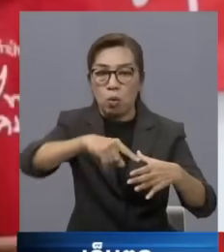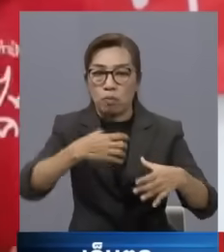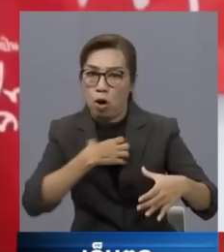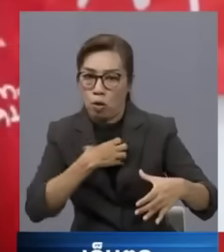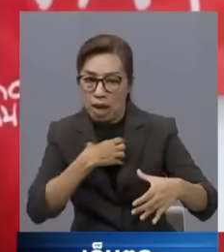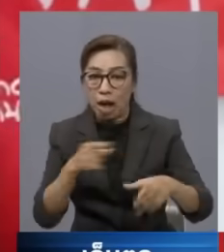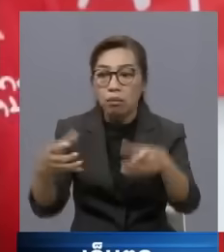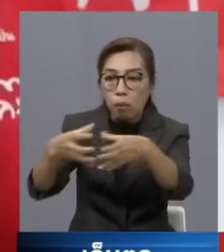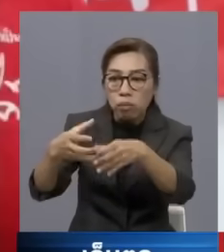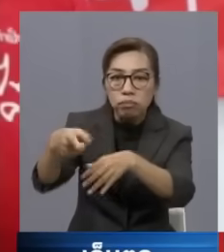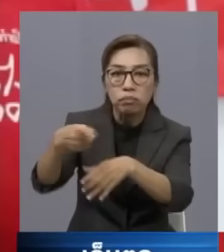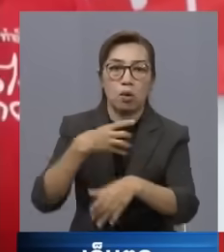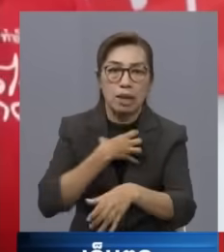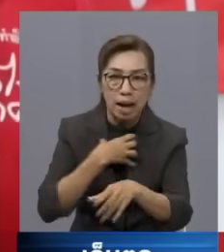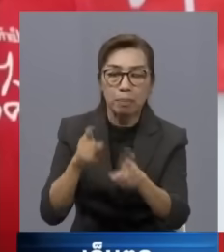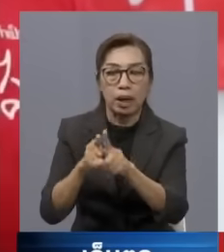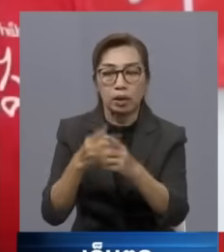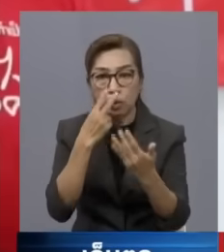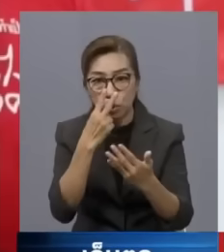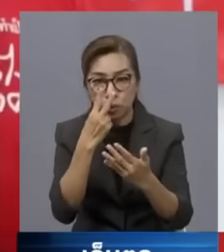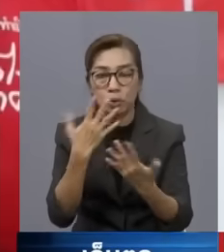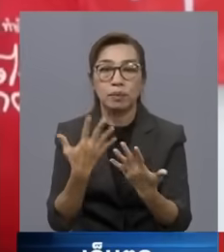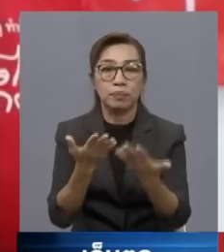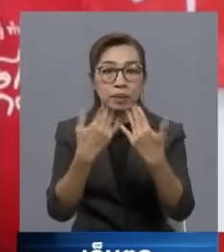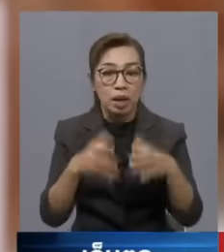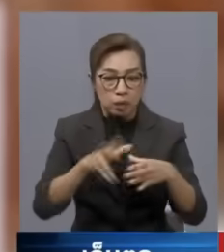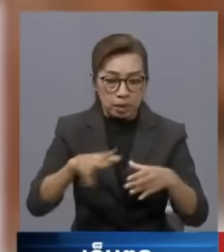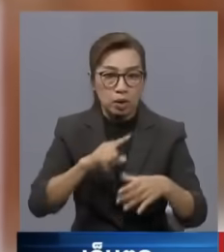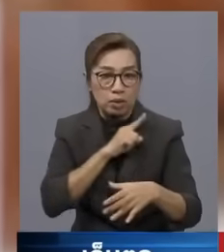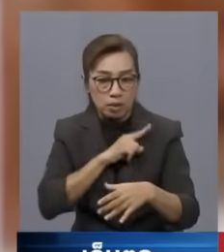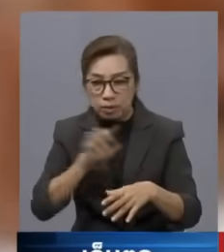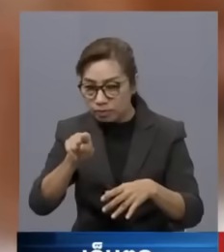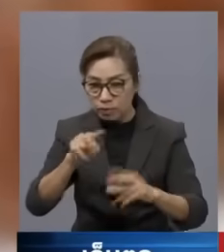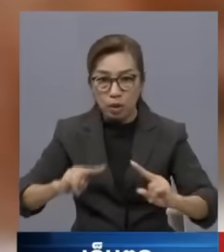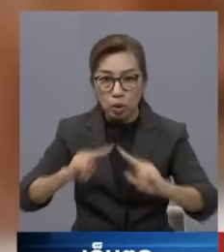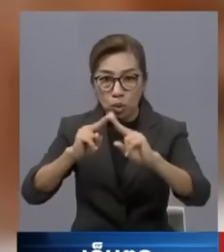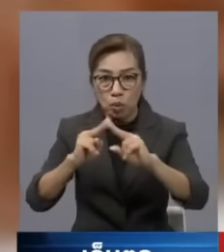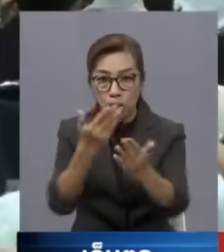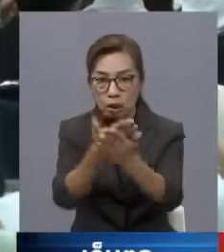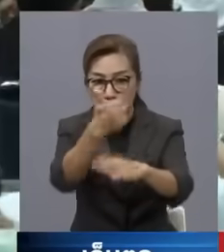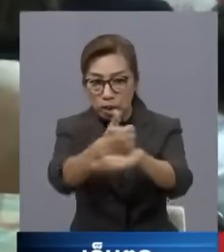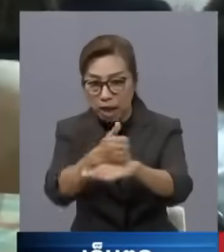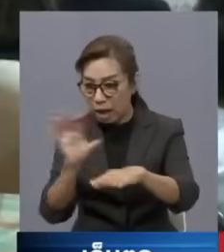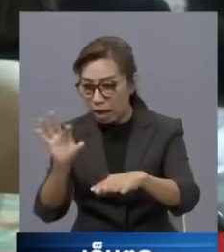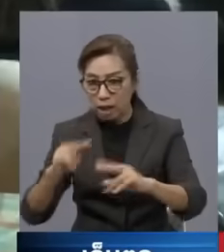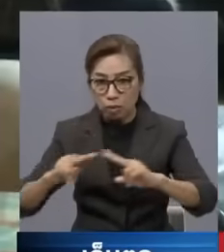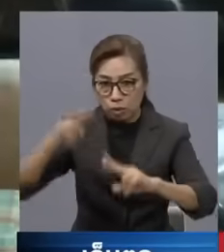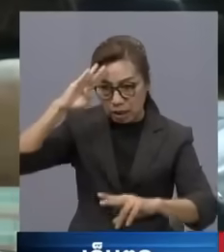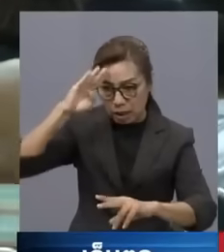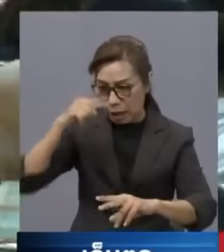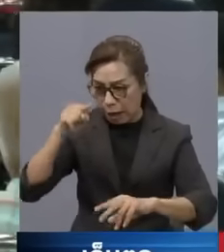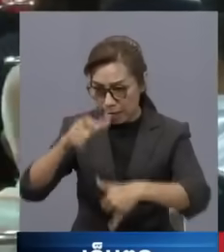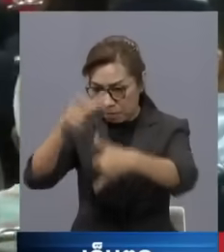พรรคร่วมด้วยขณะเดียวกันเพื่อไทยก็เตรียมหาบุคคลที่เหมาะสมในการดำรงตำแหน่งรัฐมนตรีว่าการกระทรวงการคลังกับกลาโหมนะครับ